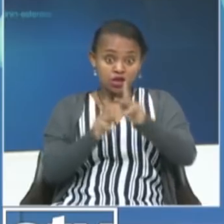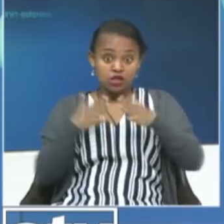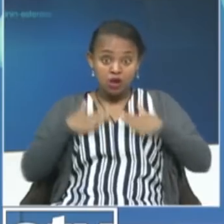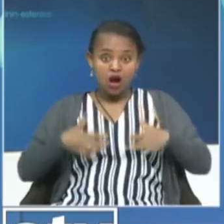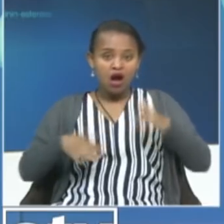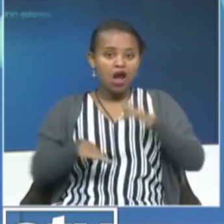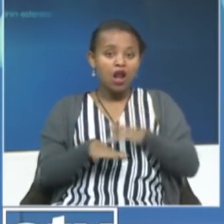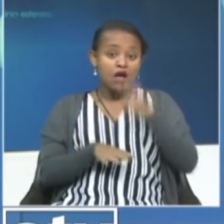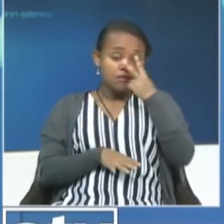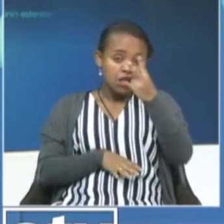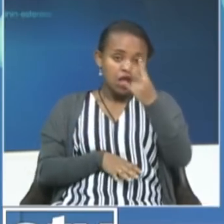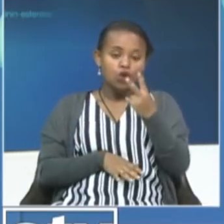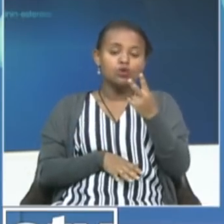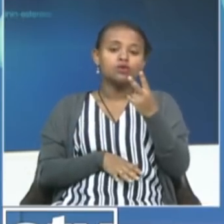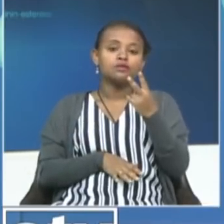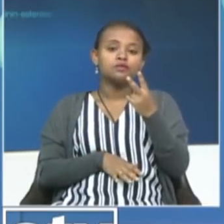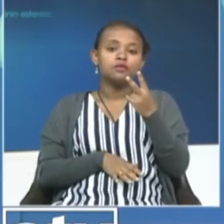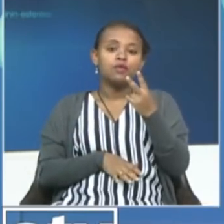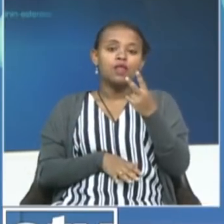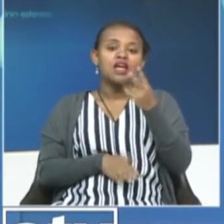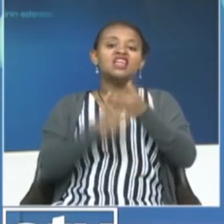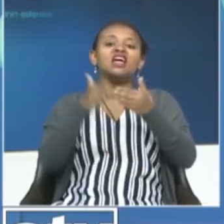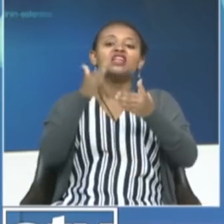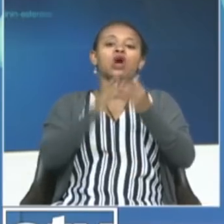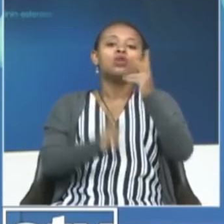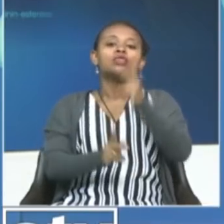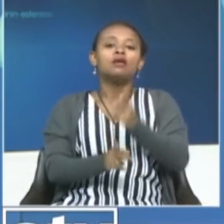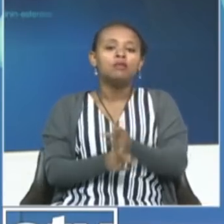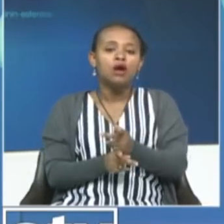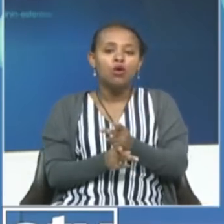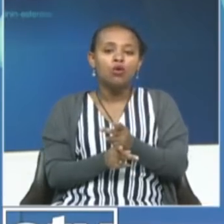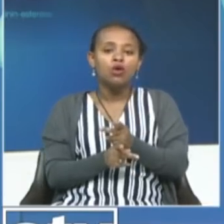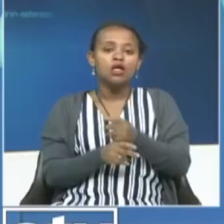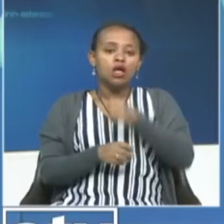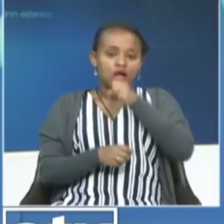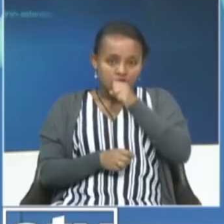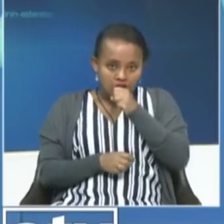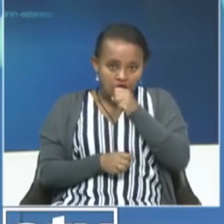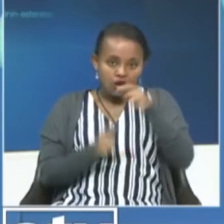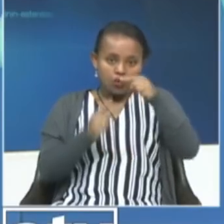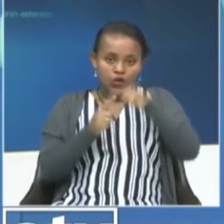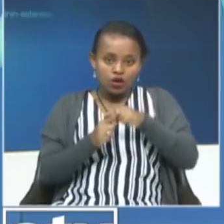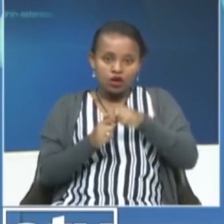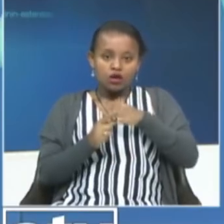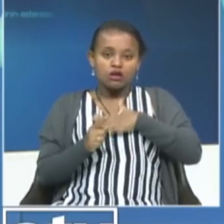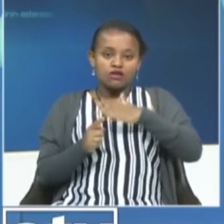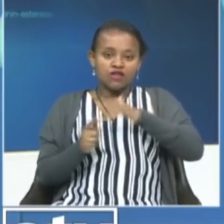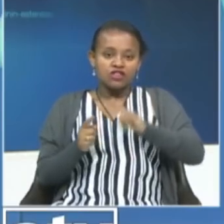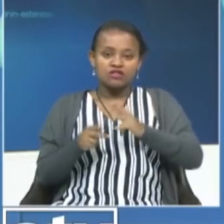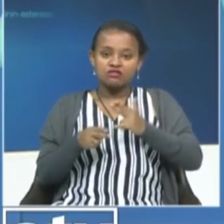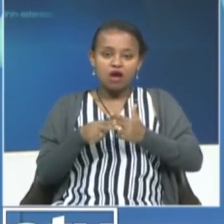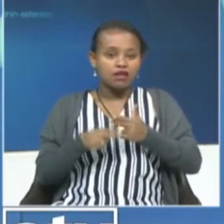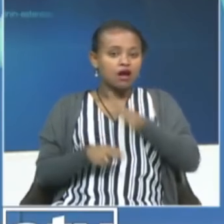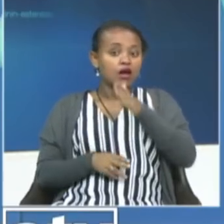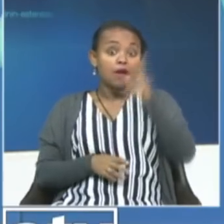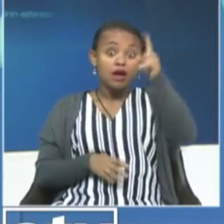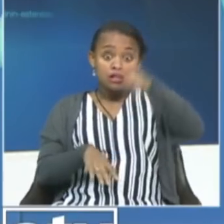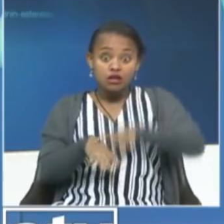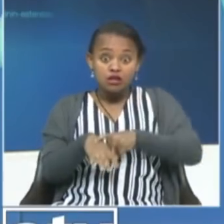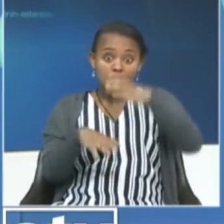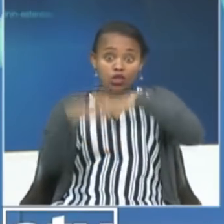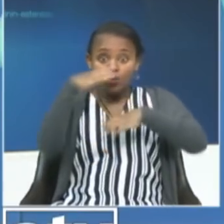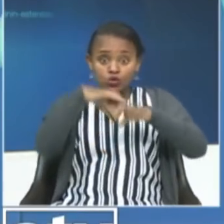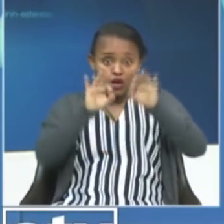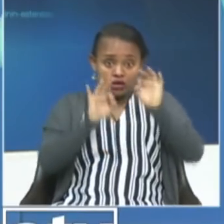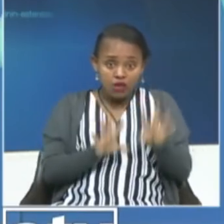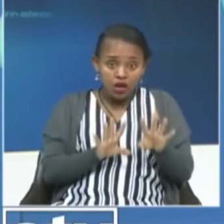አካል ላይ የሚታዩ በእንደዚህ ደረጃውን ጠብቀው ከሳል ወደ ትንፋሽ ማጠር አይደለም። አንድ ጊዜ ትኩሳትም